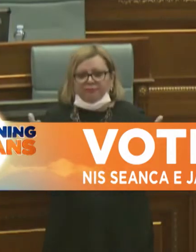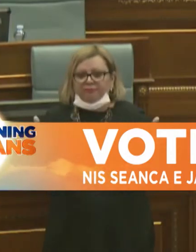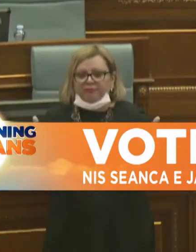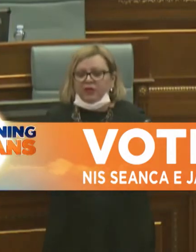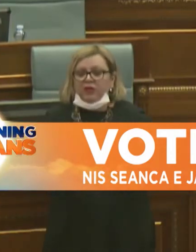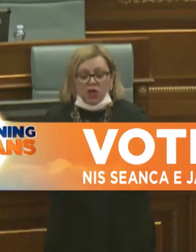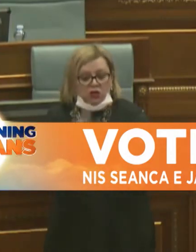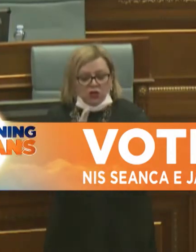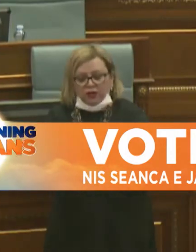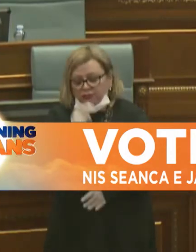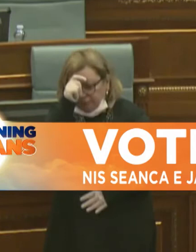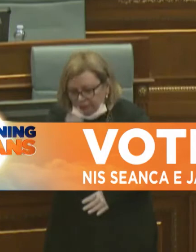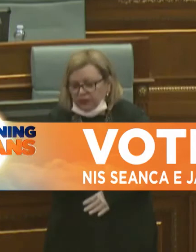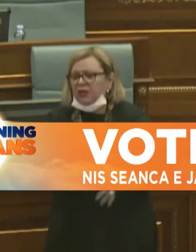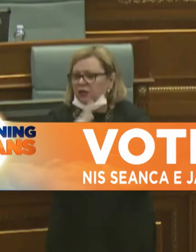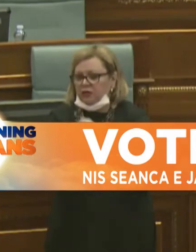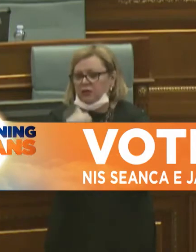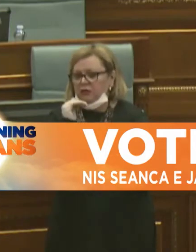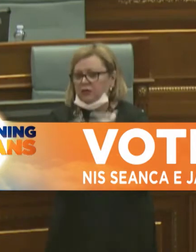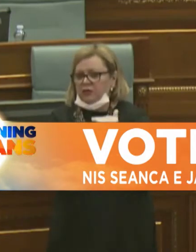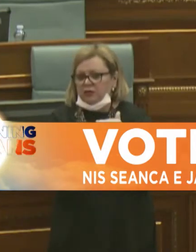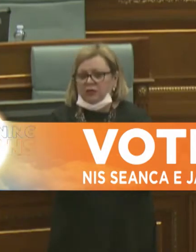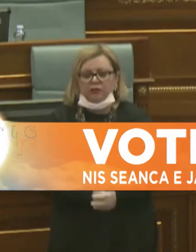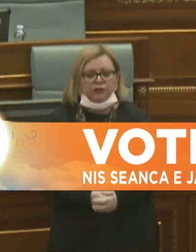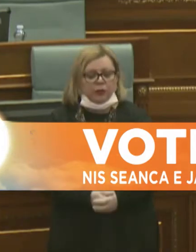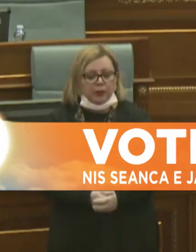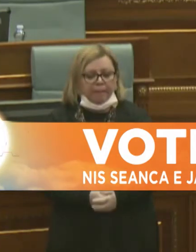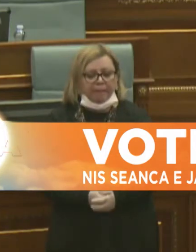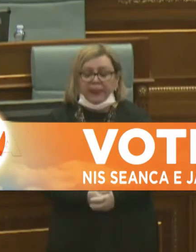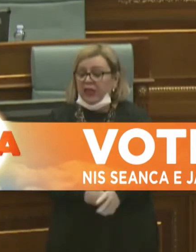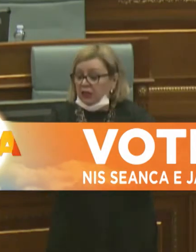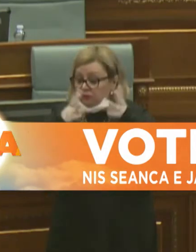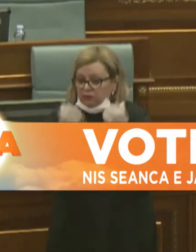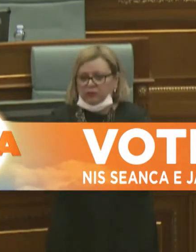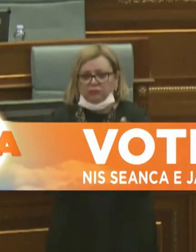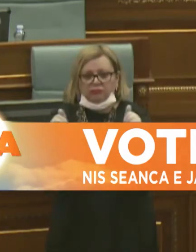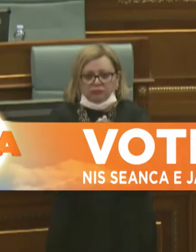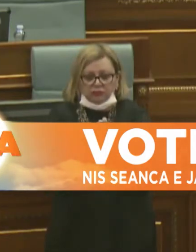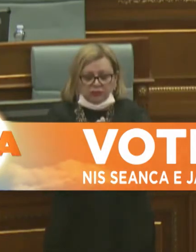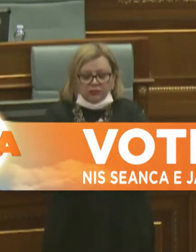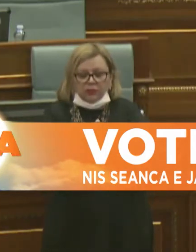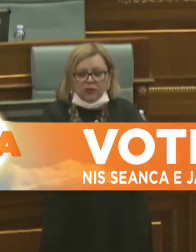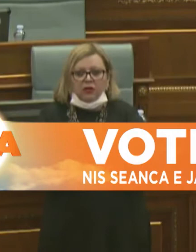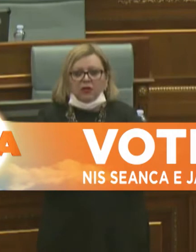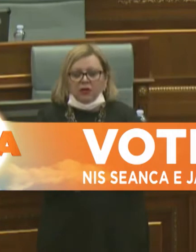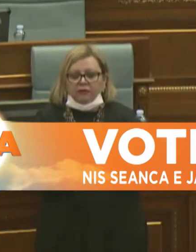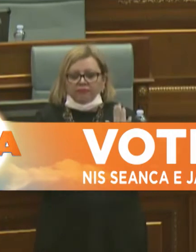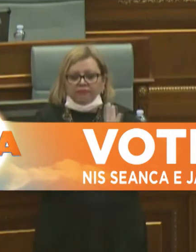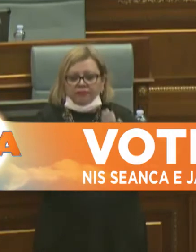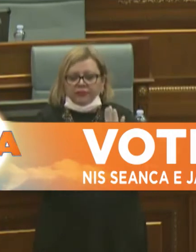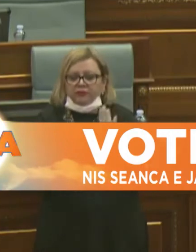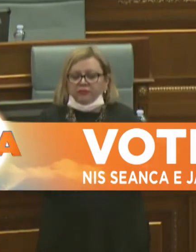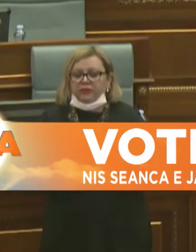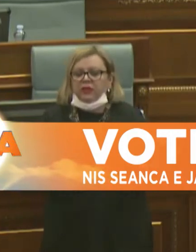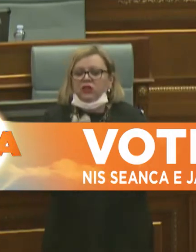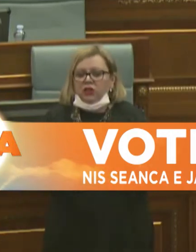nuk trajtohen me respekt dhe njësoj të gjithë, pavarësisht dallimeve. Të gjithë së bashku përbëjmë jo vetëm mozaikun e këtij kombi,